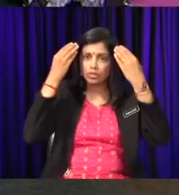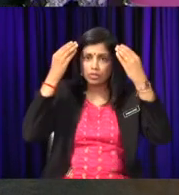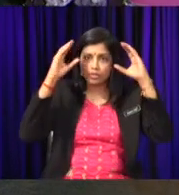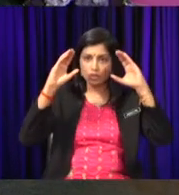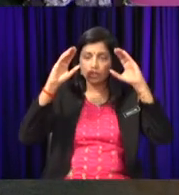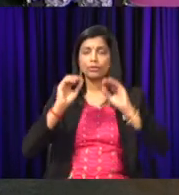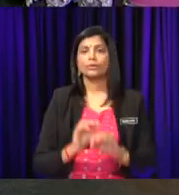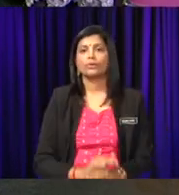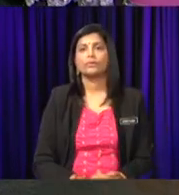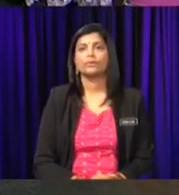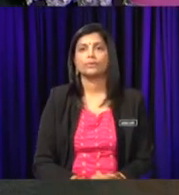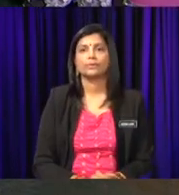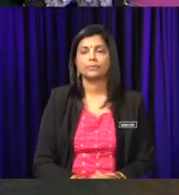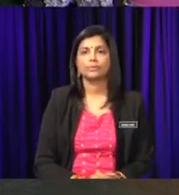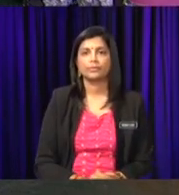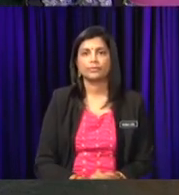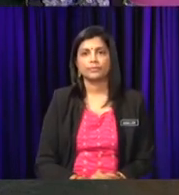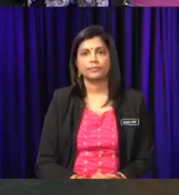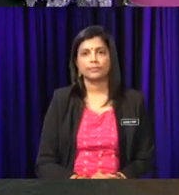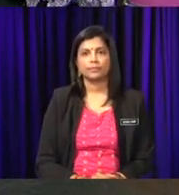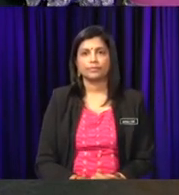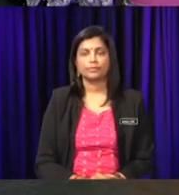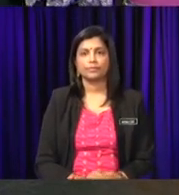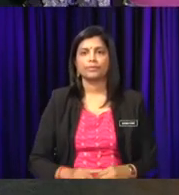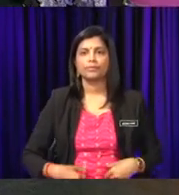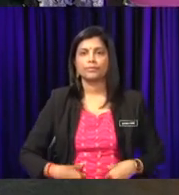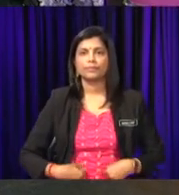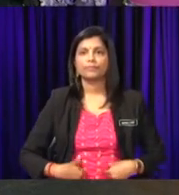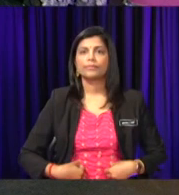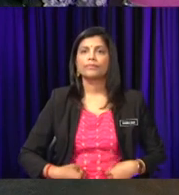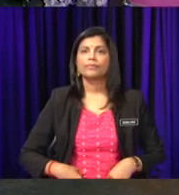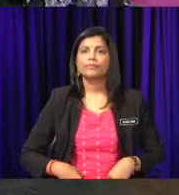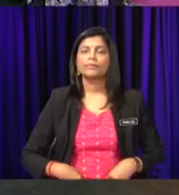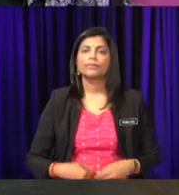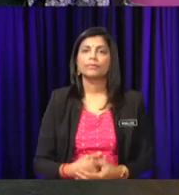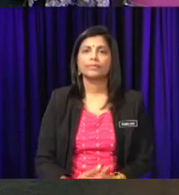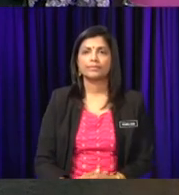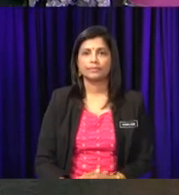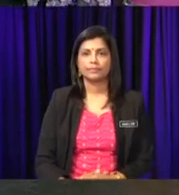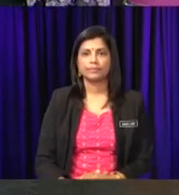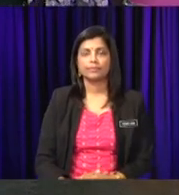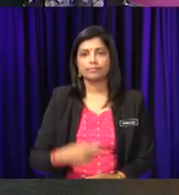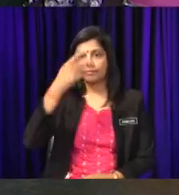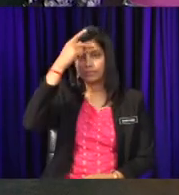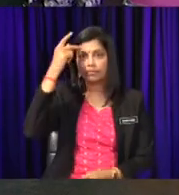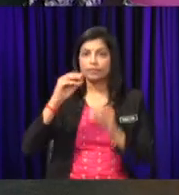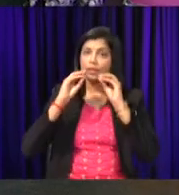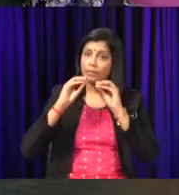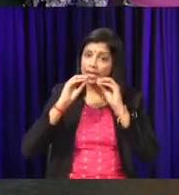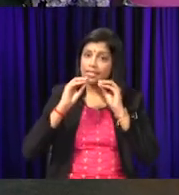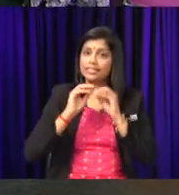SMK Kampung Soeharto Kalau kubus baru ilmu pada hari ini Terima kasih kepada